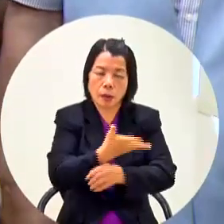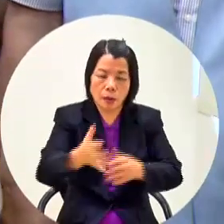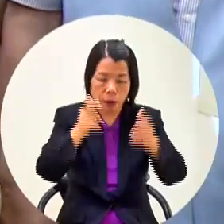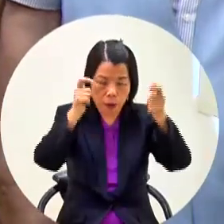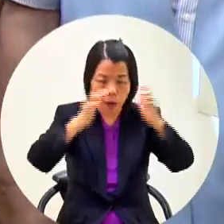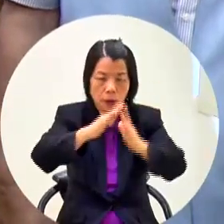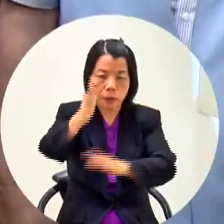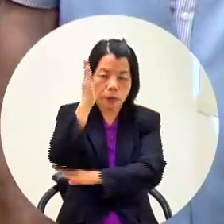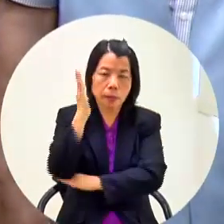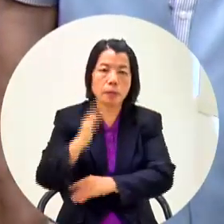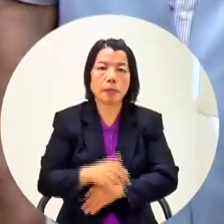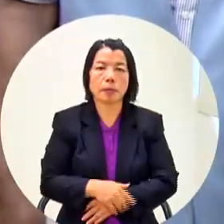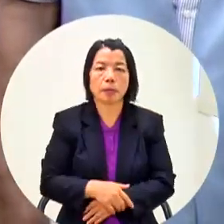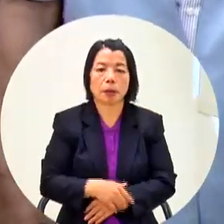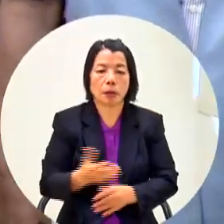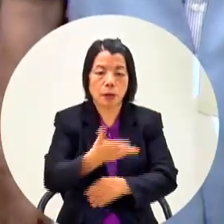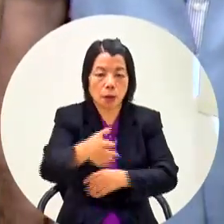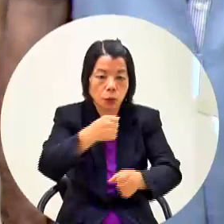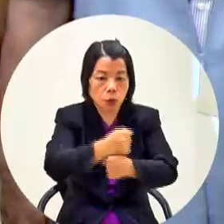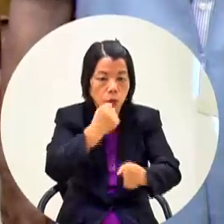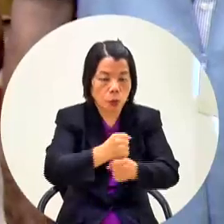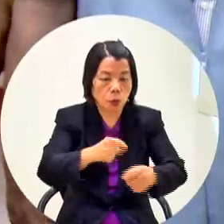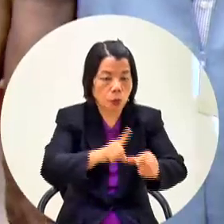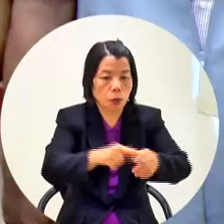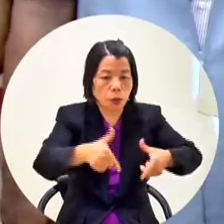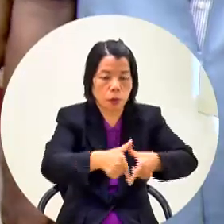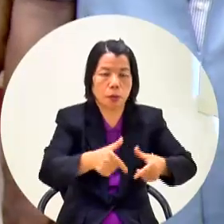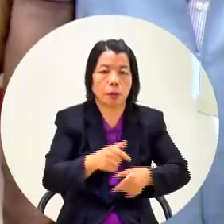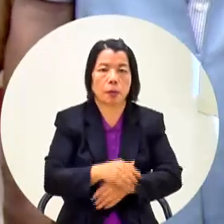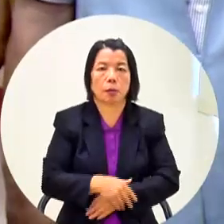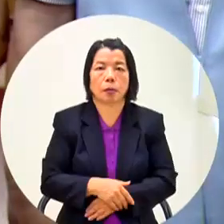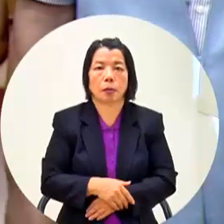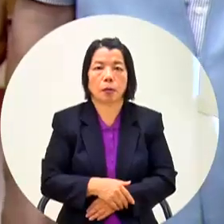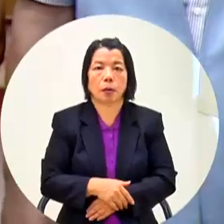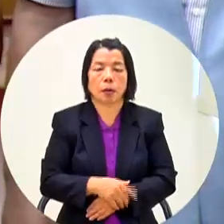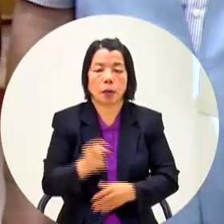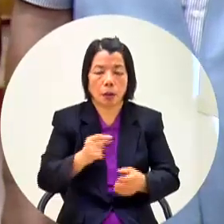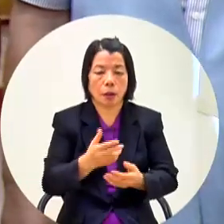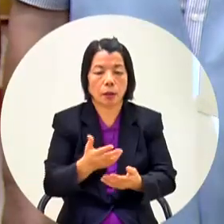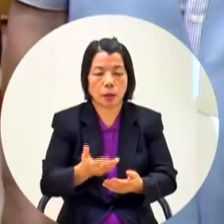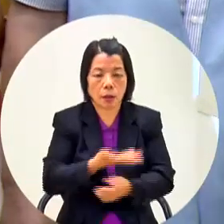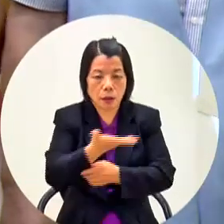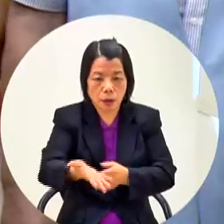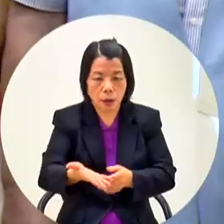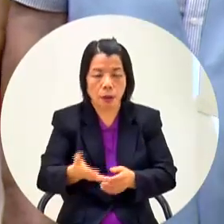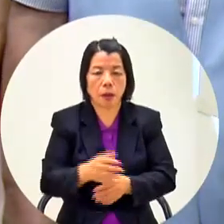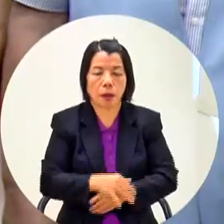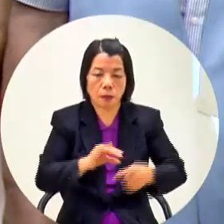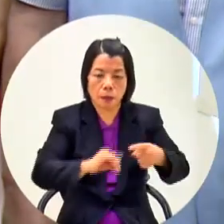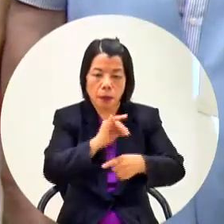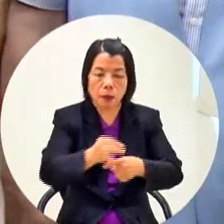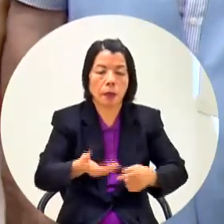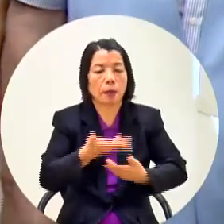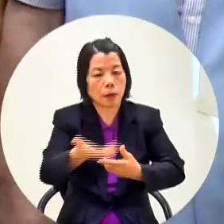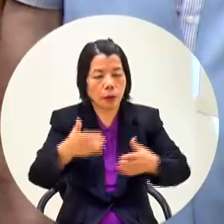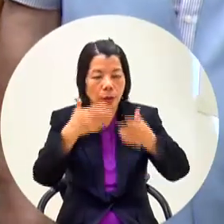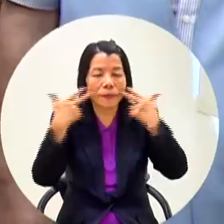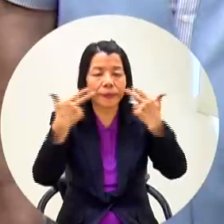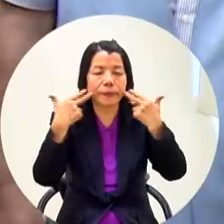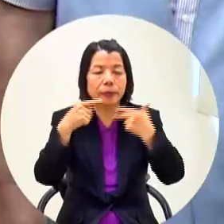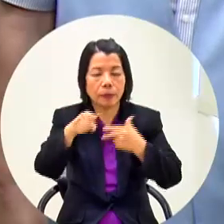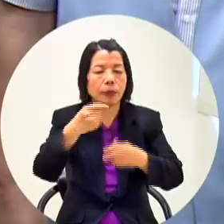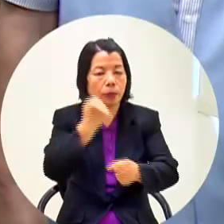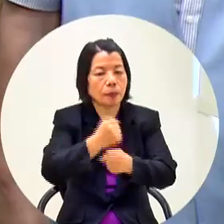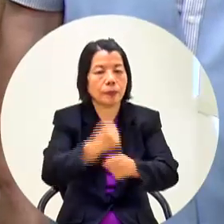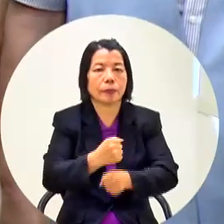够在各就业中心能够释放出一定比例的原住民的这个名额哈，